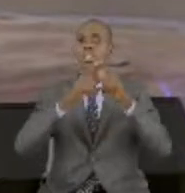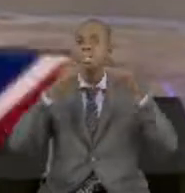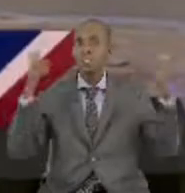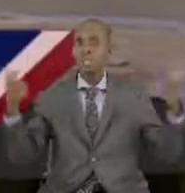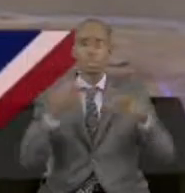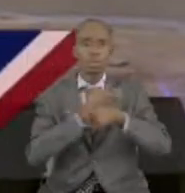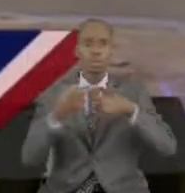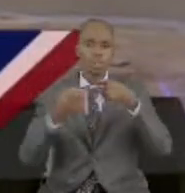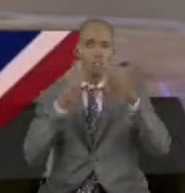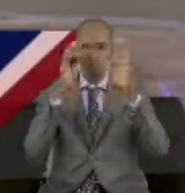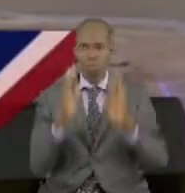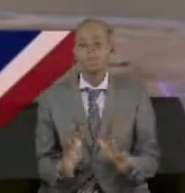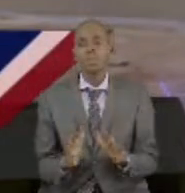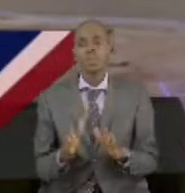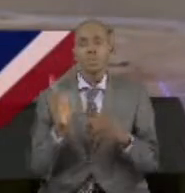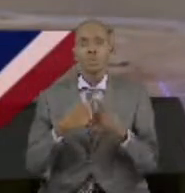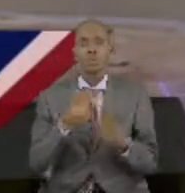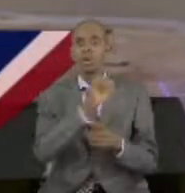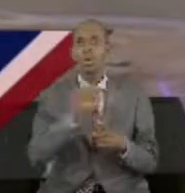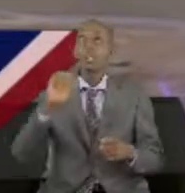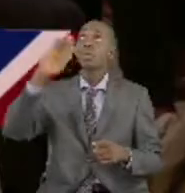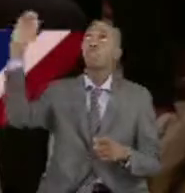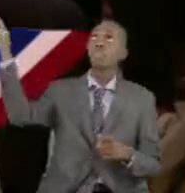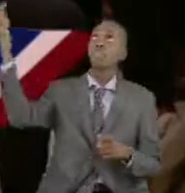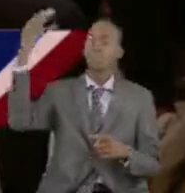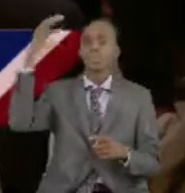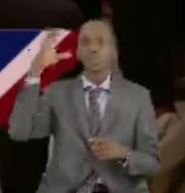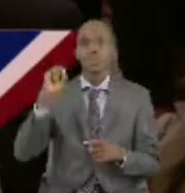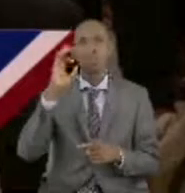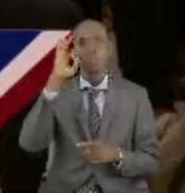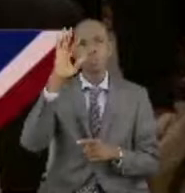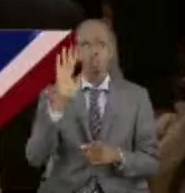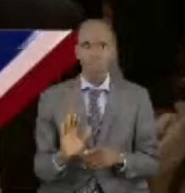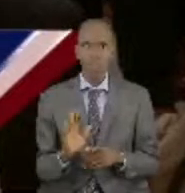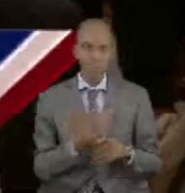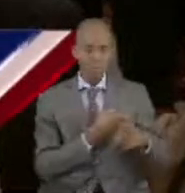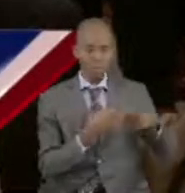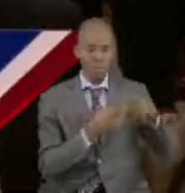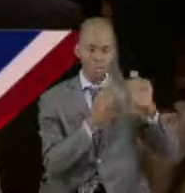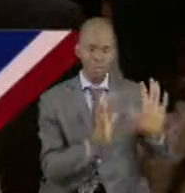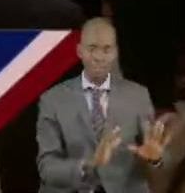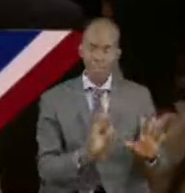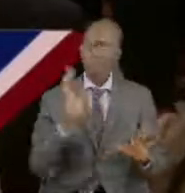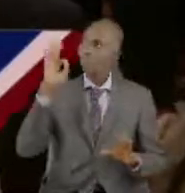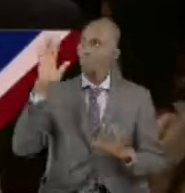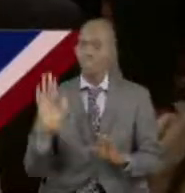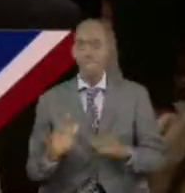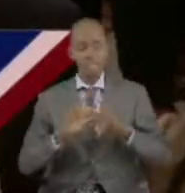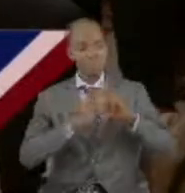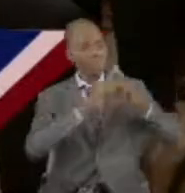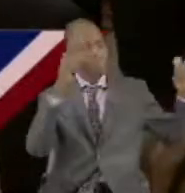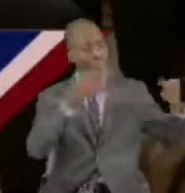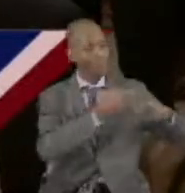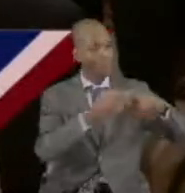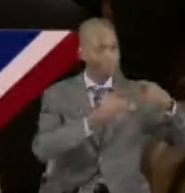d'un prédicateur la transformation la transformation d'un grand prédicateur à un prédicateur